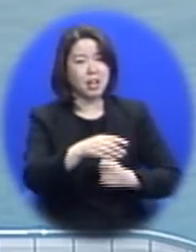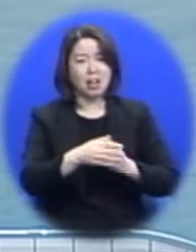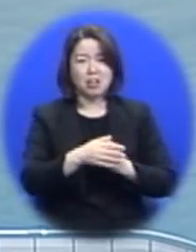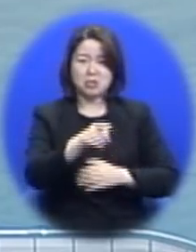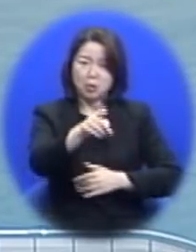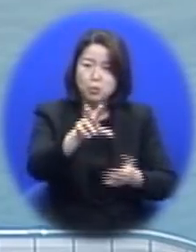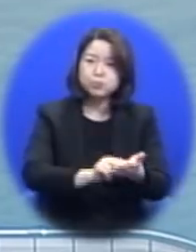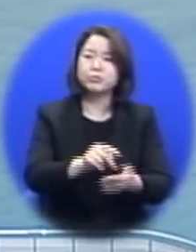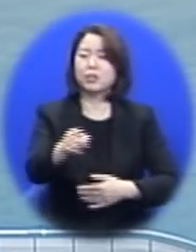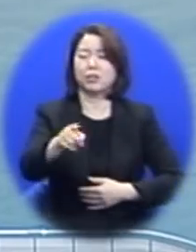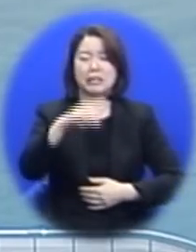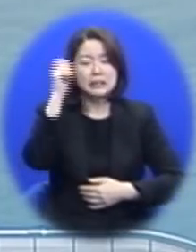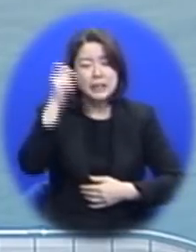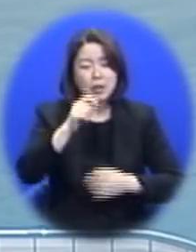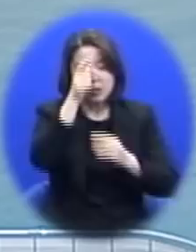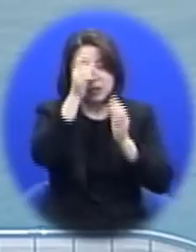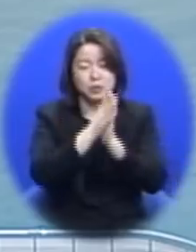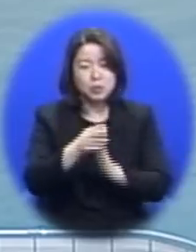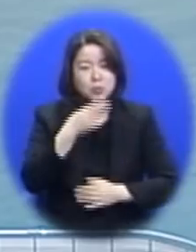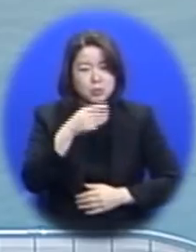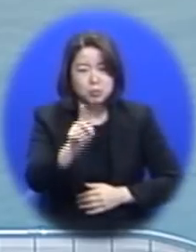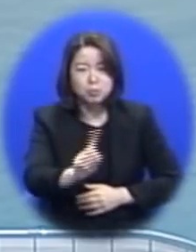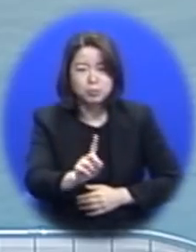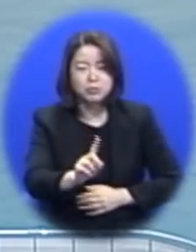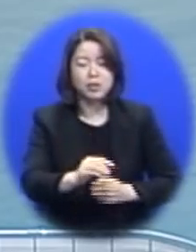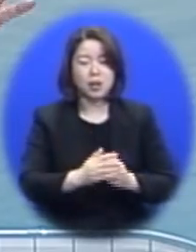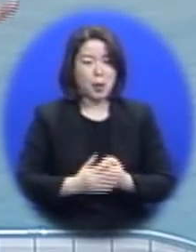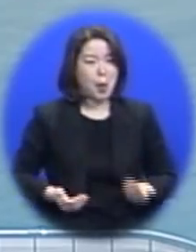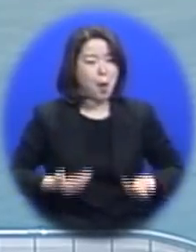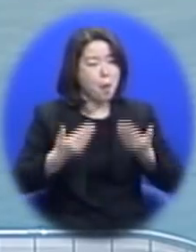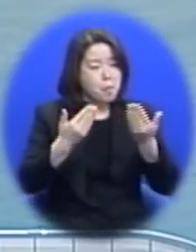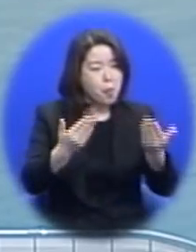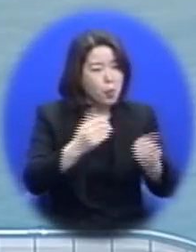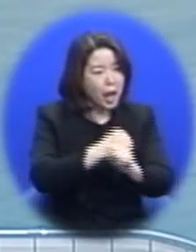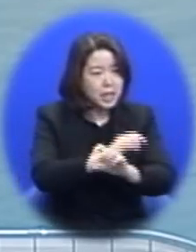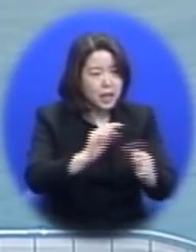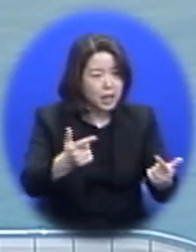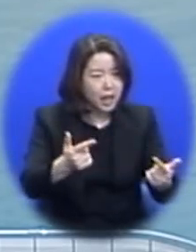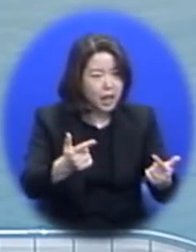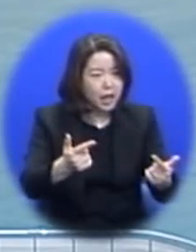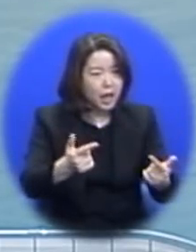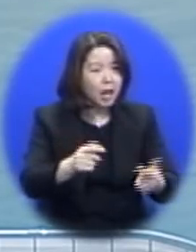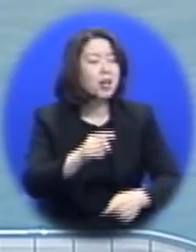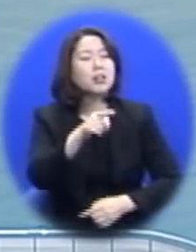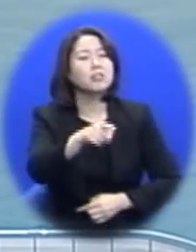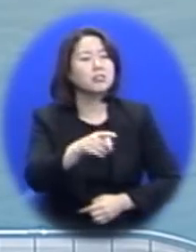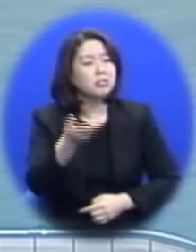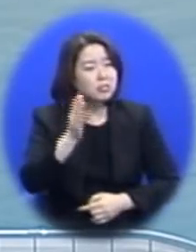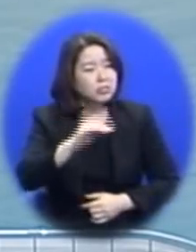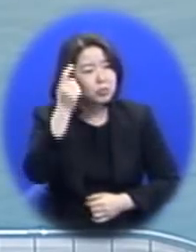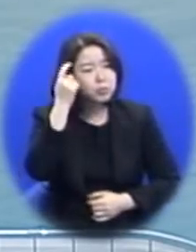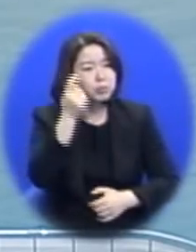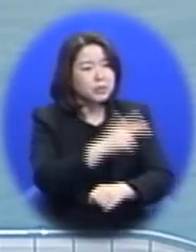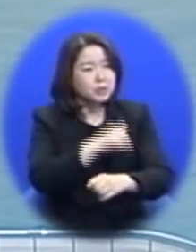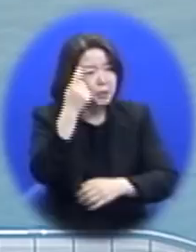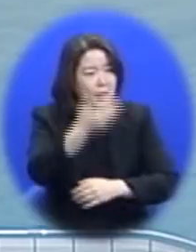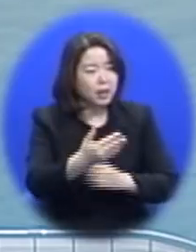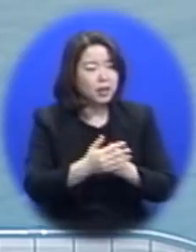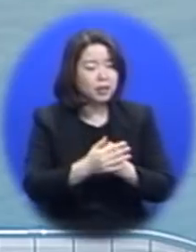안 하고 무슨 교인이야, 아유 봉사도 안 하면서도 교회 임원이래네, 이렇게 끊임없이 판단이